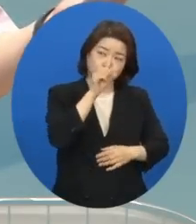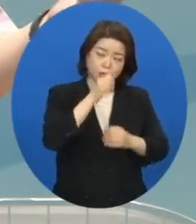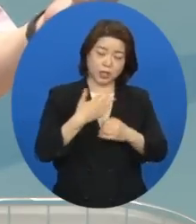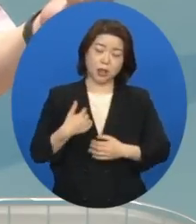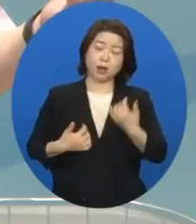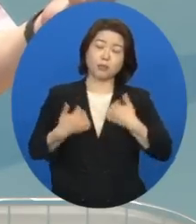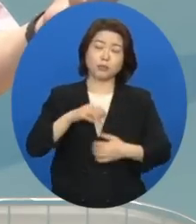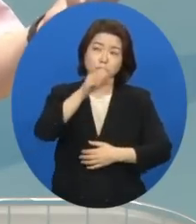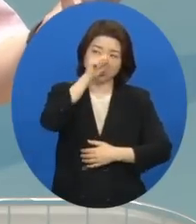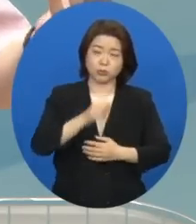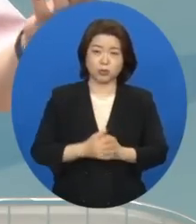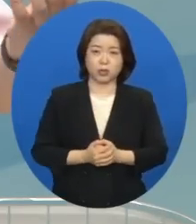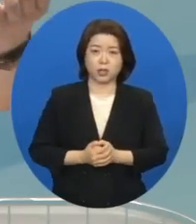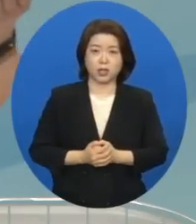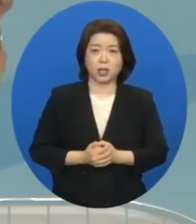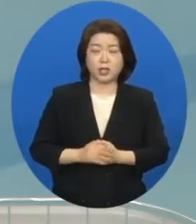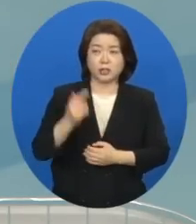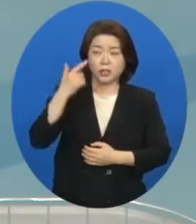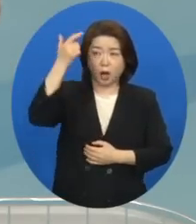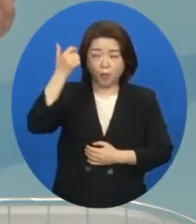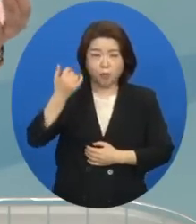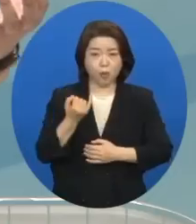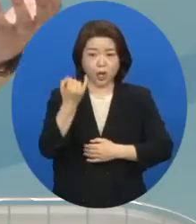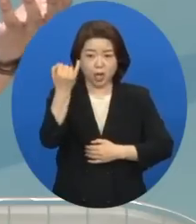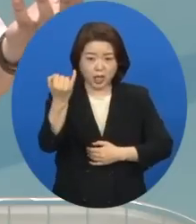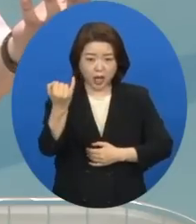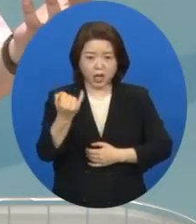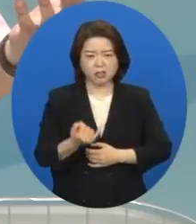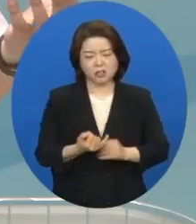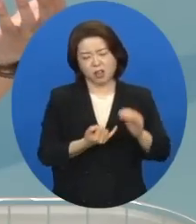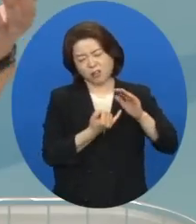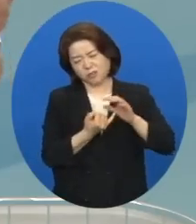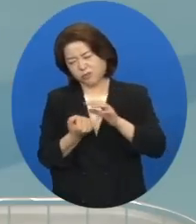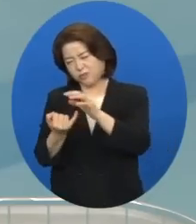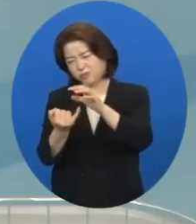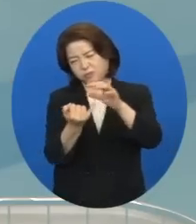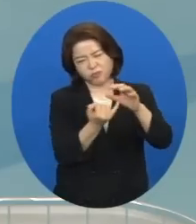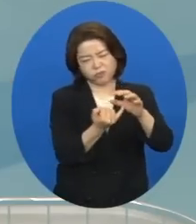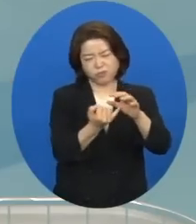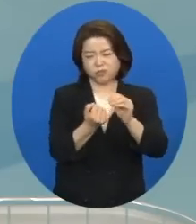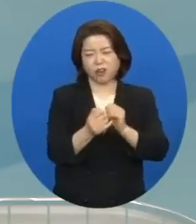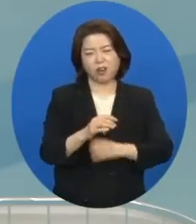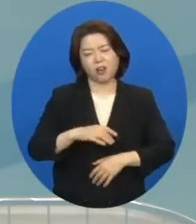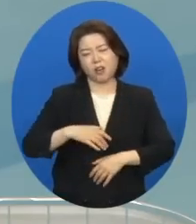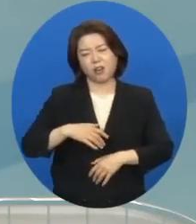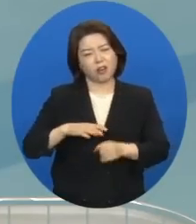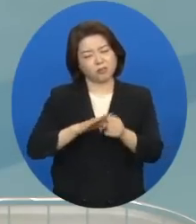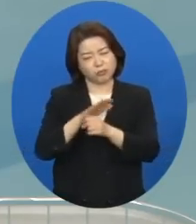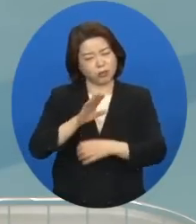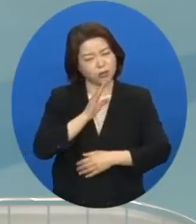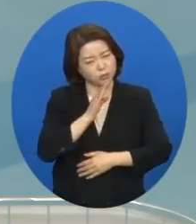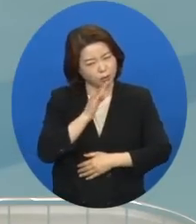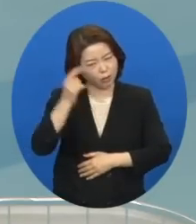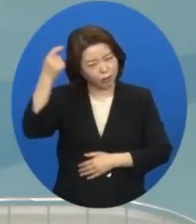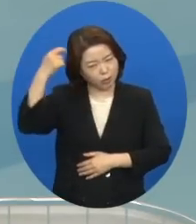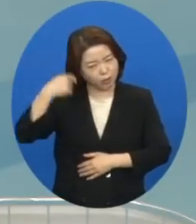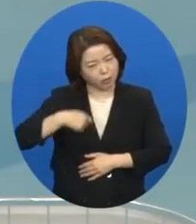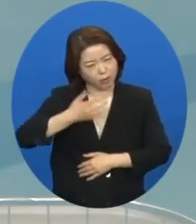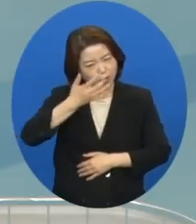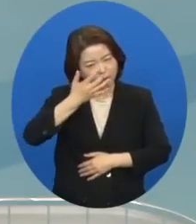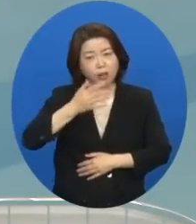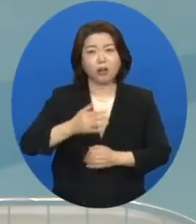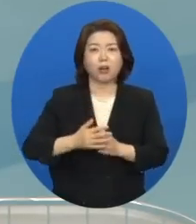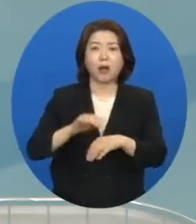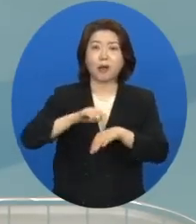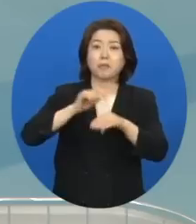즐거워해야 되잖아요. 아, 목회자의 아내로서 맨 얽매여 사는 게 뭐가 사랑인가 이런 생각이